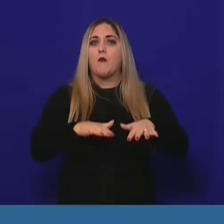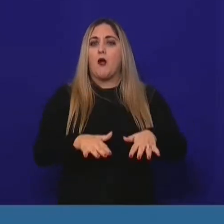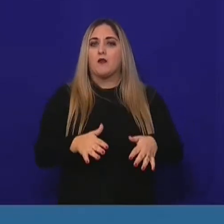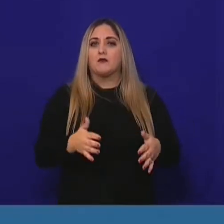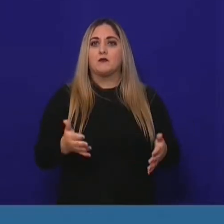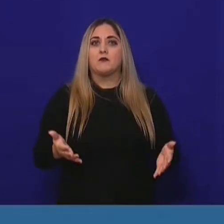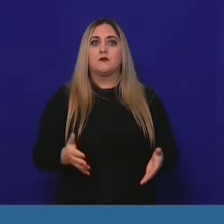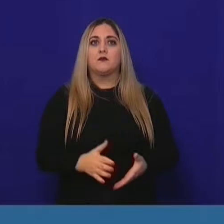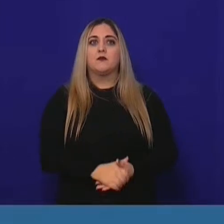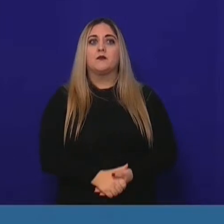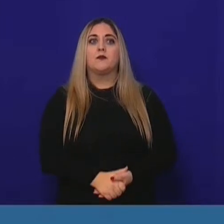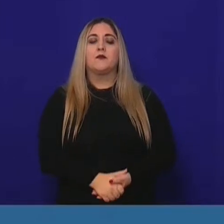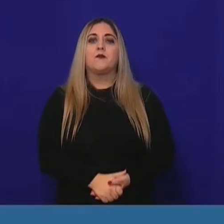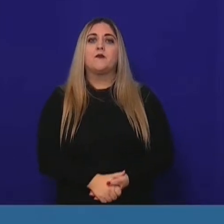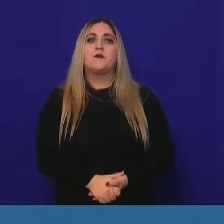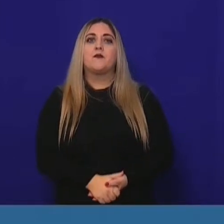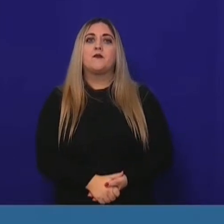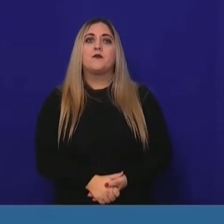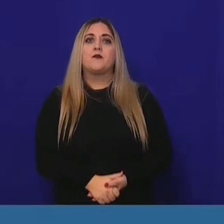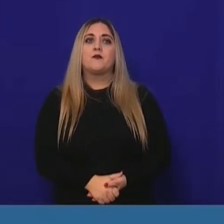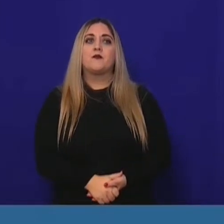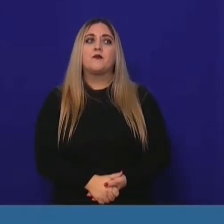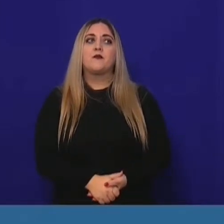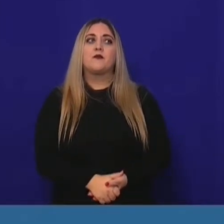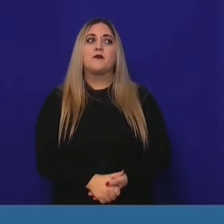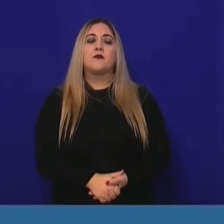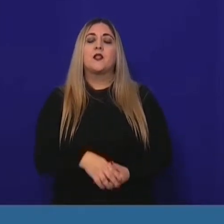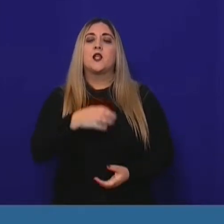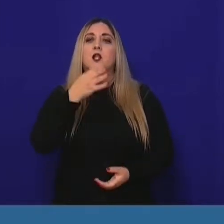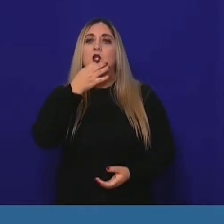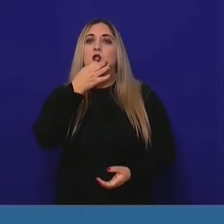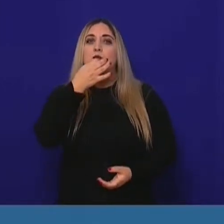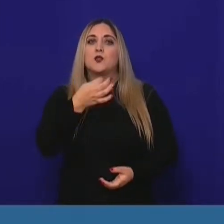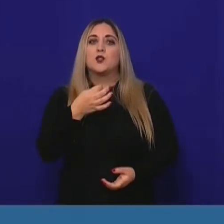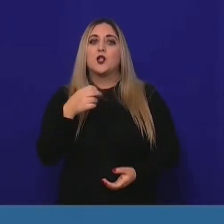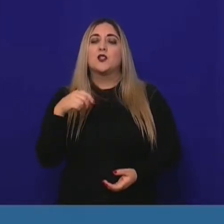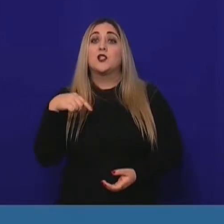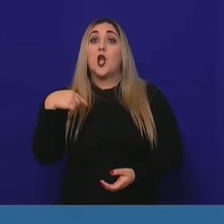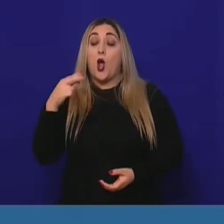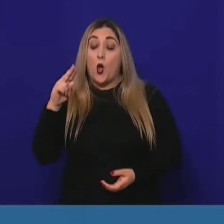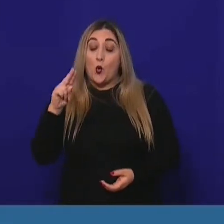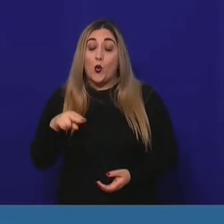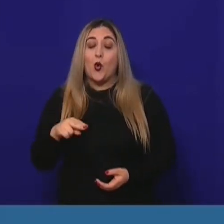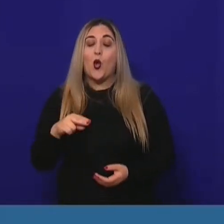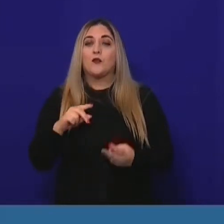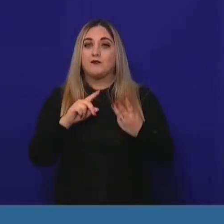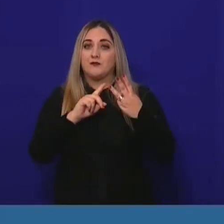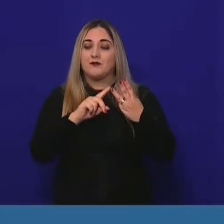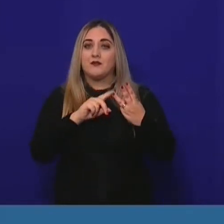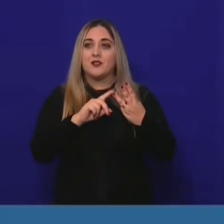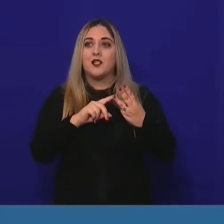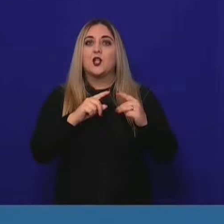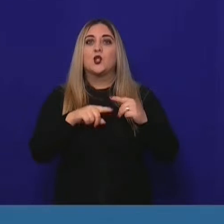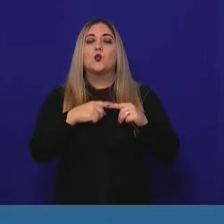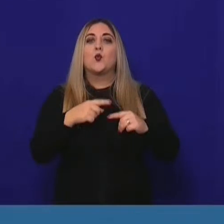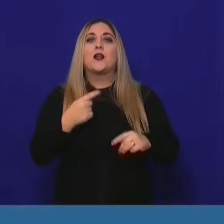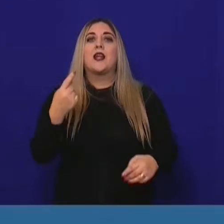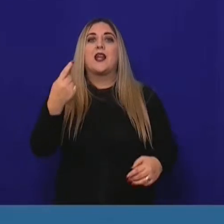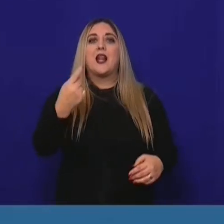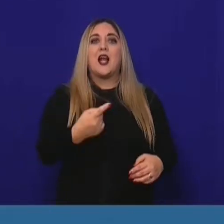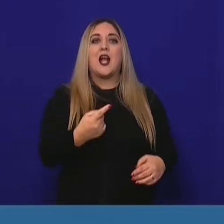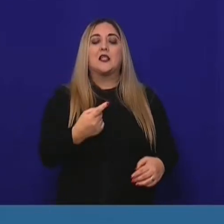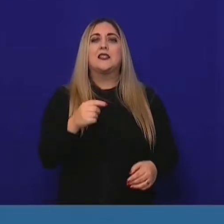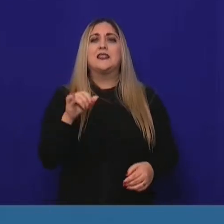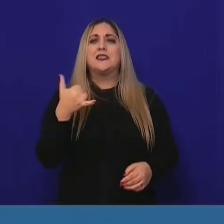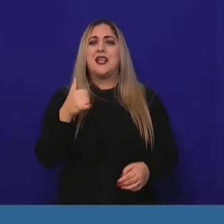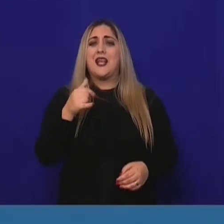fuq dan. U l-aħħar mistoqsija fid-dawl li l-ħadd kif qed ngħidu se jiġu imlaqma l-ewwel nies f'Malta, ħafna minnhom healthcare workers,